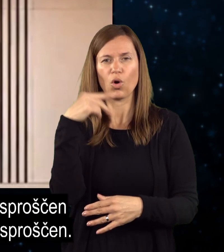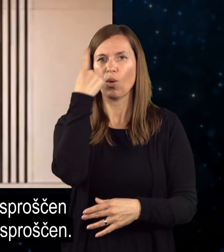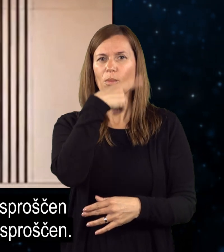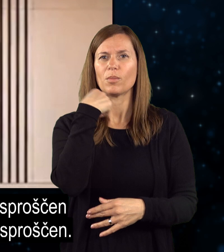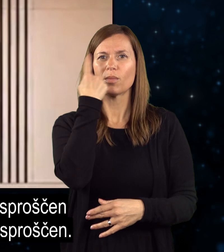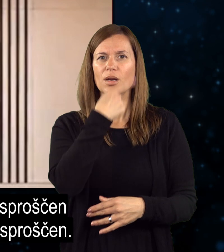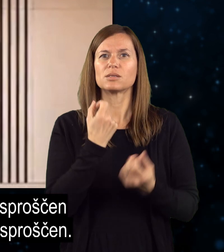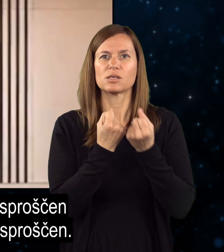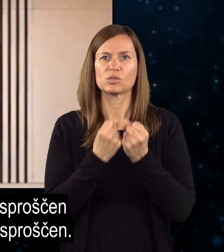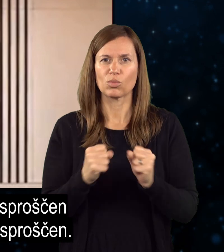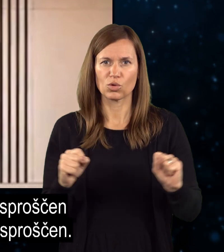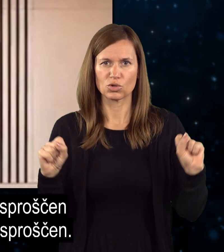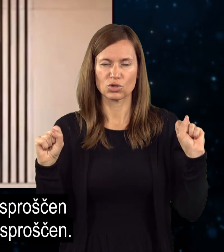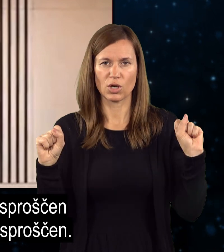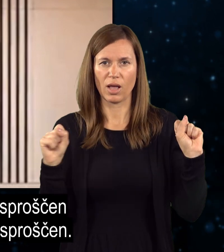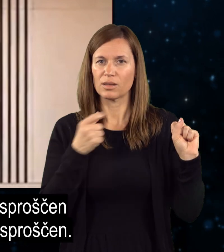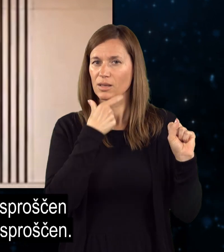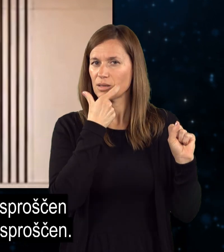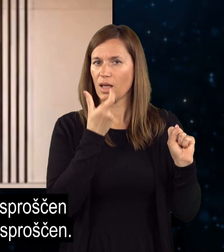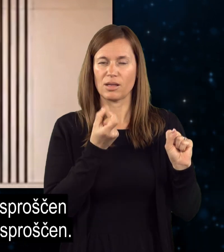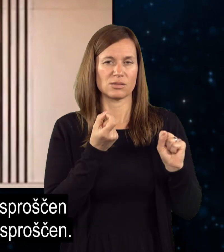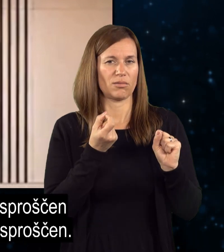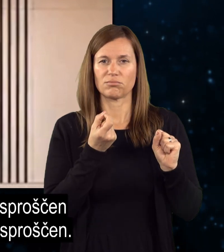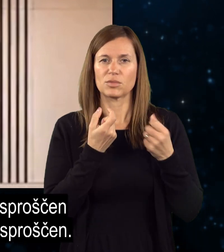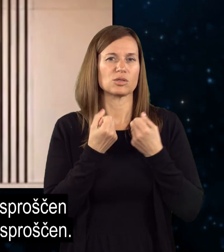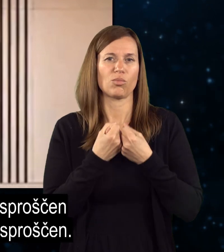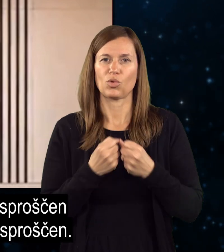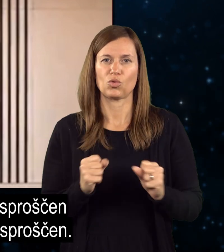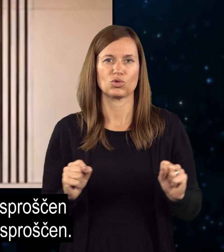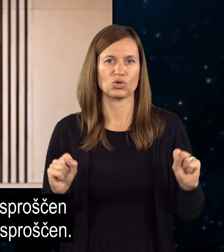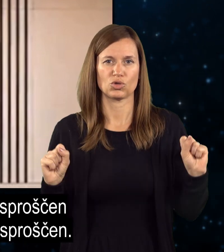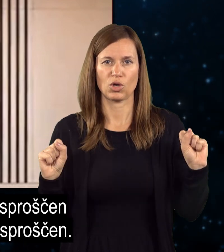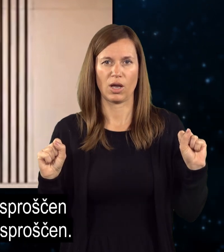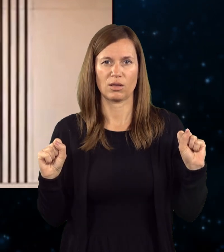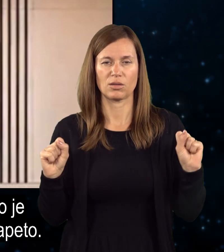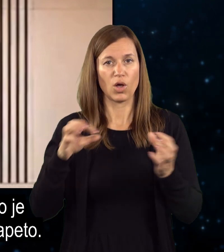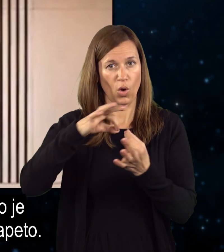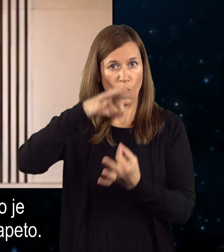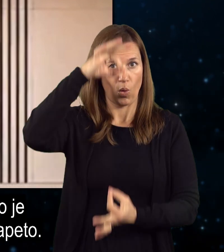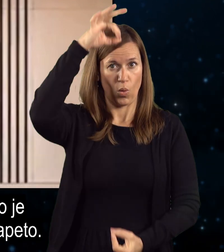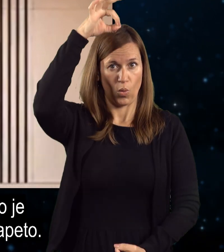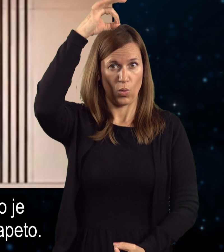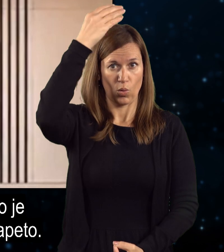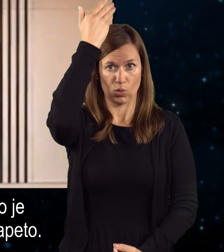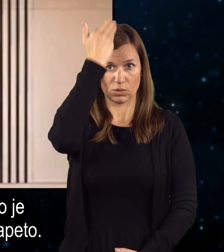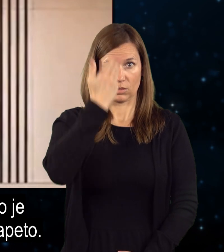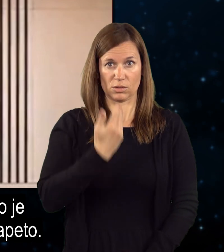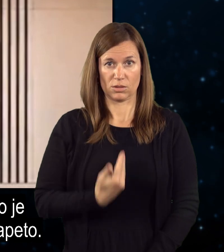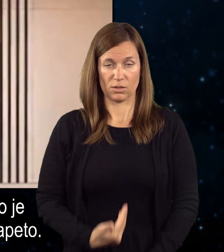popolnoma sproščen in jezik je popolnoma sproščen. Os je